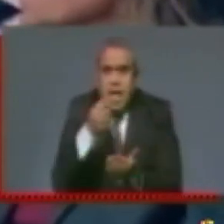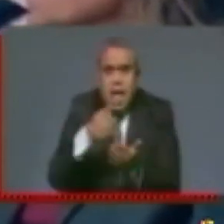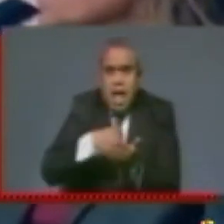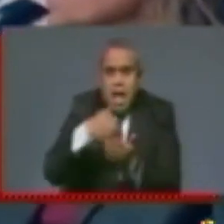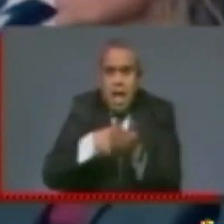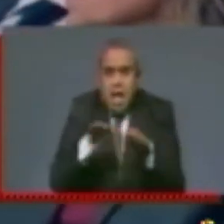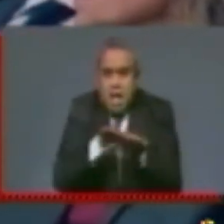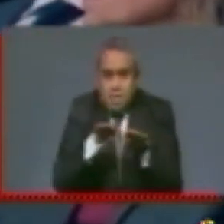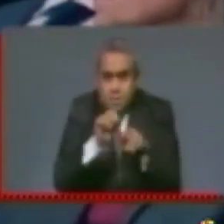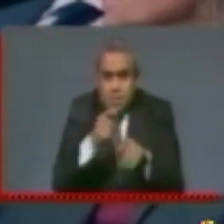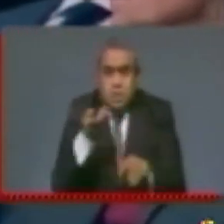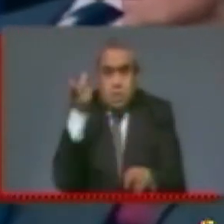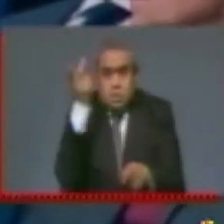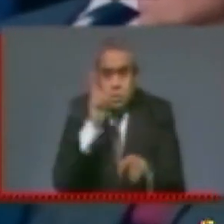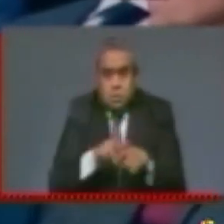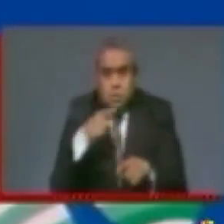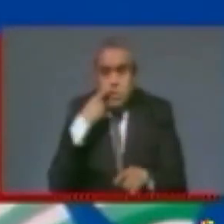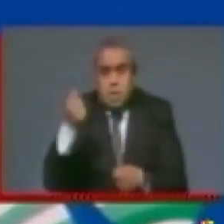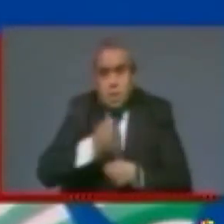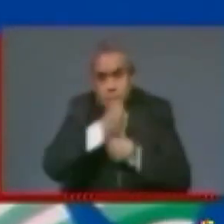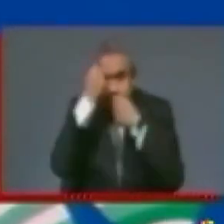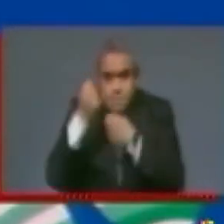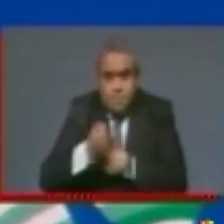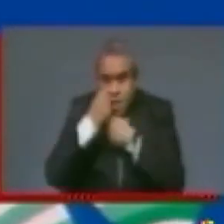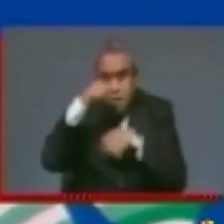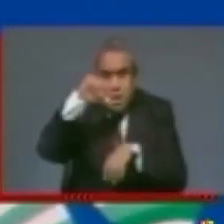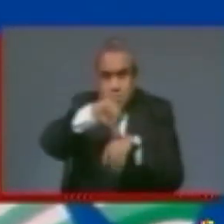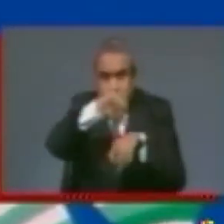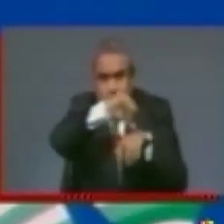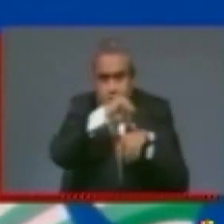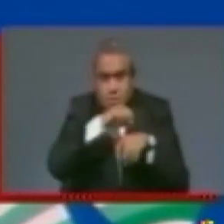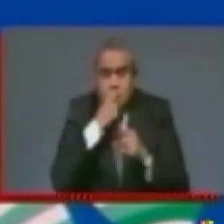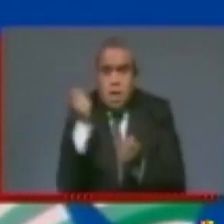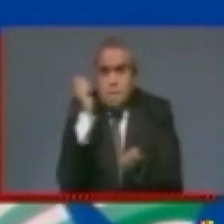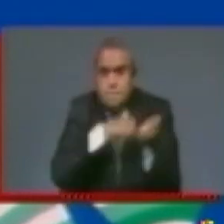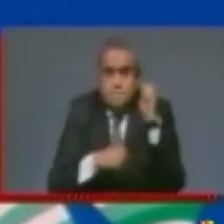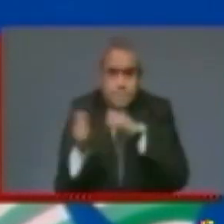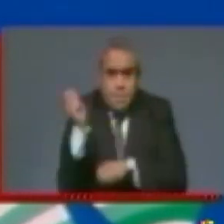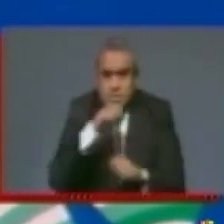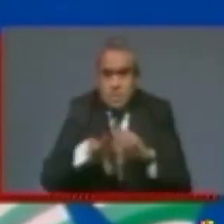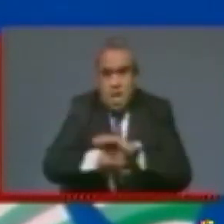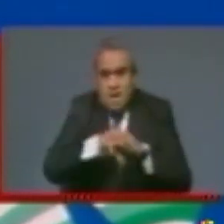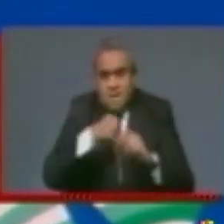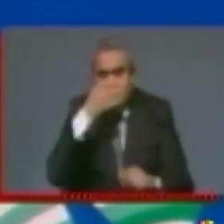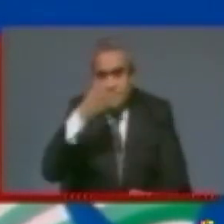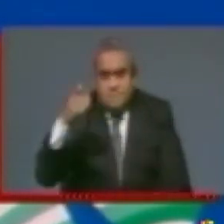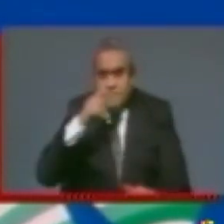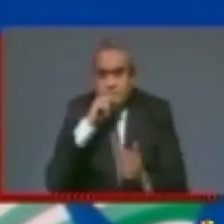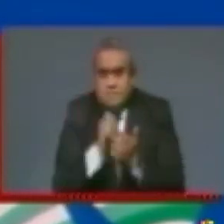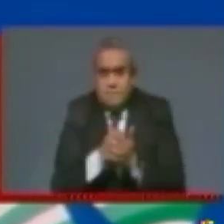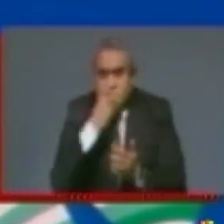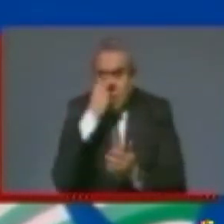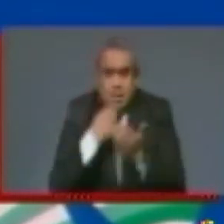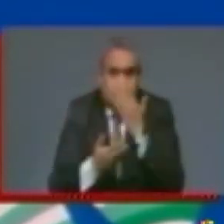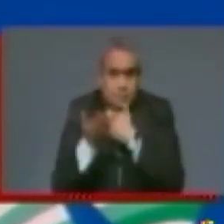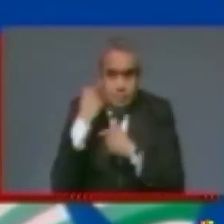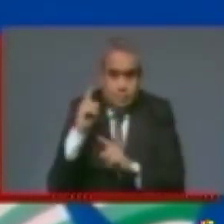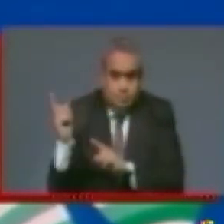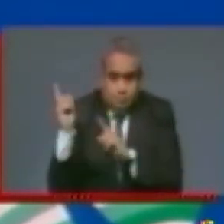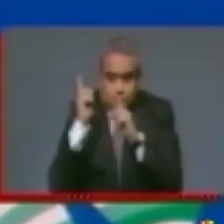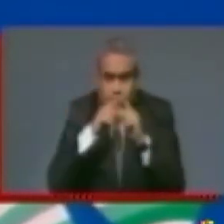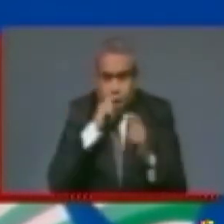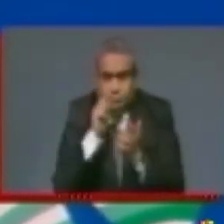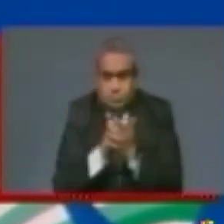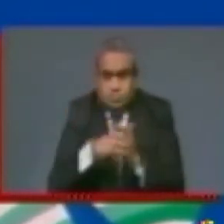لديها يعني مشروعات ومناطق صناعيه كبيره الدوله الحقيقه نفذتها على مدار الفتره الماضيه وزي ما